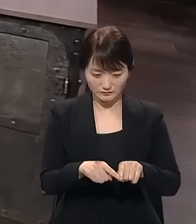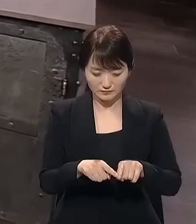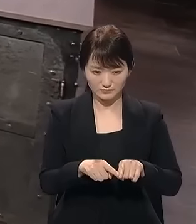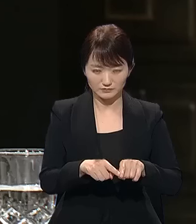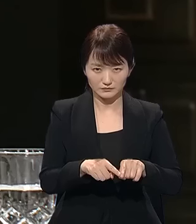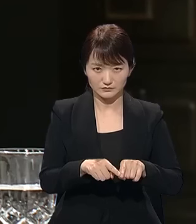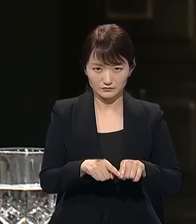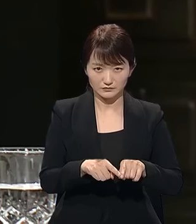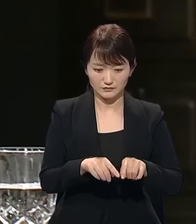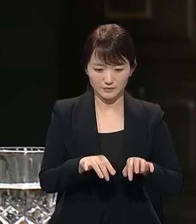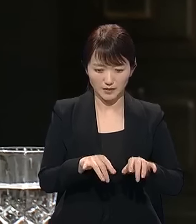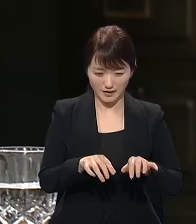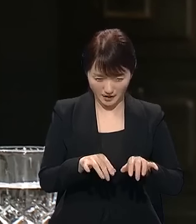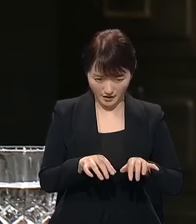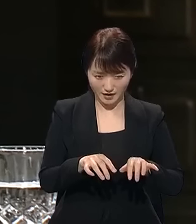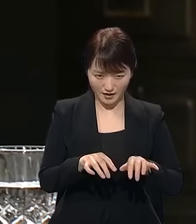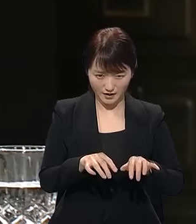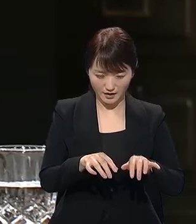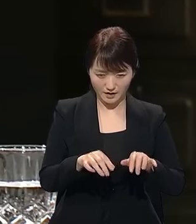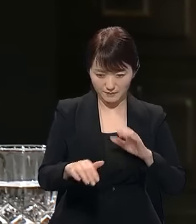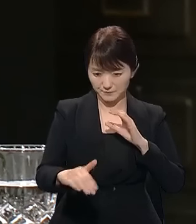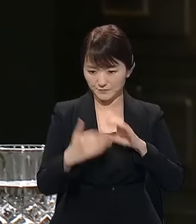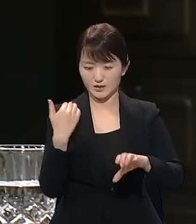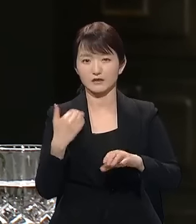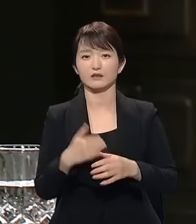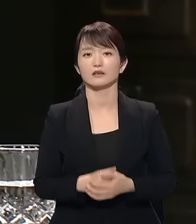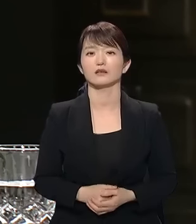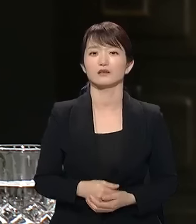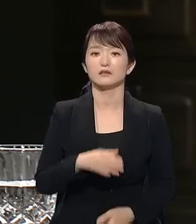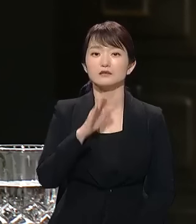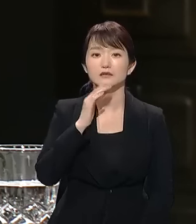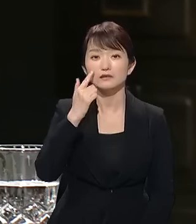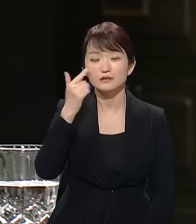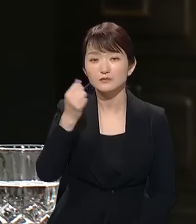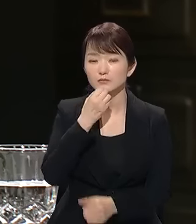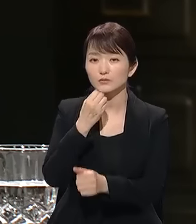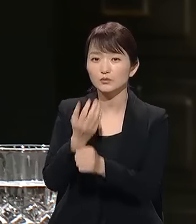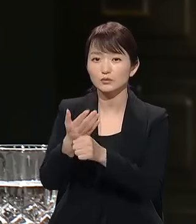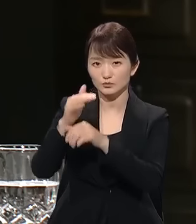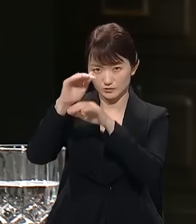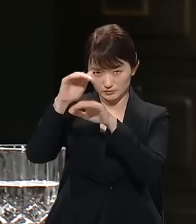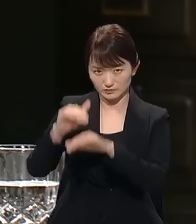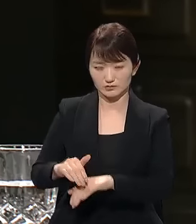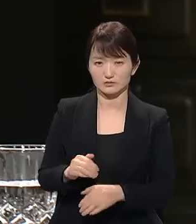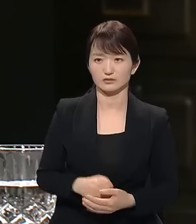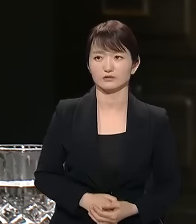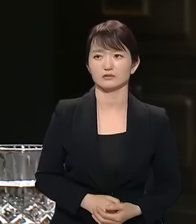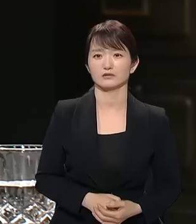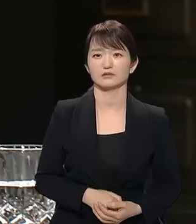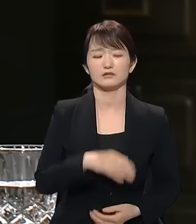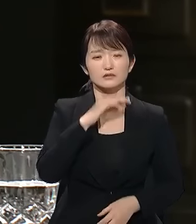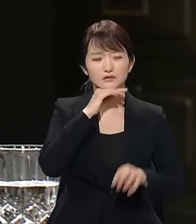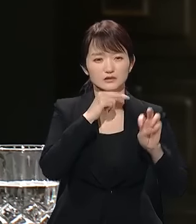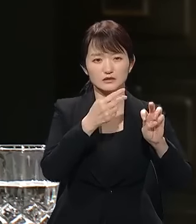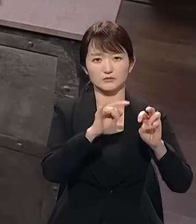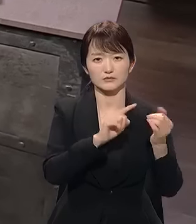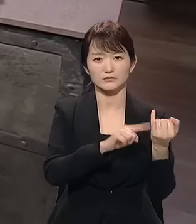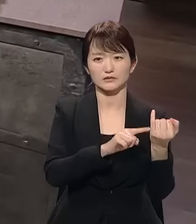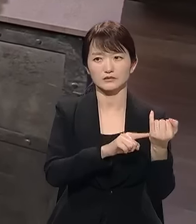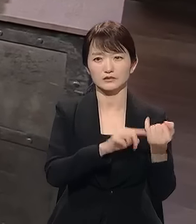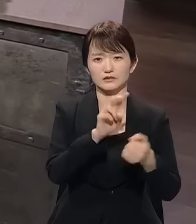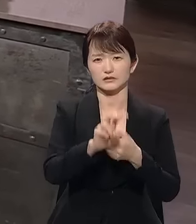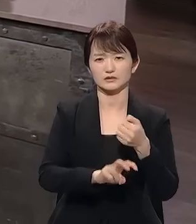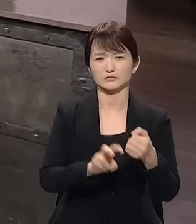파일을 작성을 해서 저희한테 보내주셨는데 친아버지에 대한 고발입니다, 내용이. 네, 제보자는 30대 여성이고요.